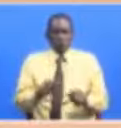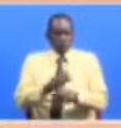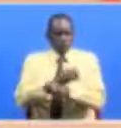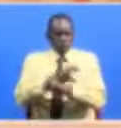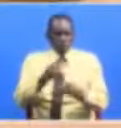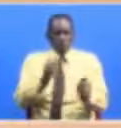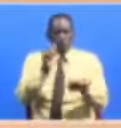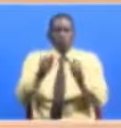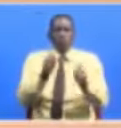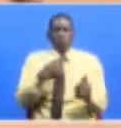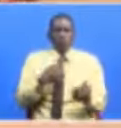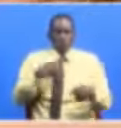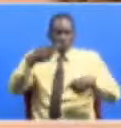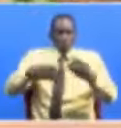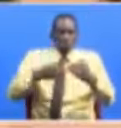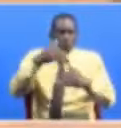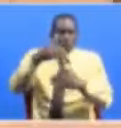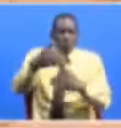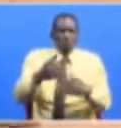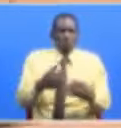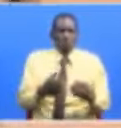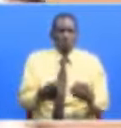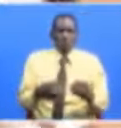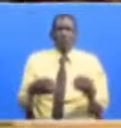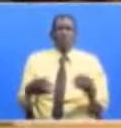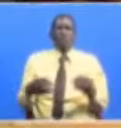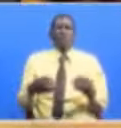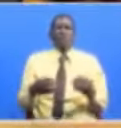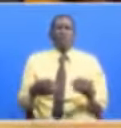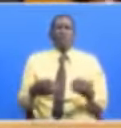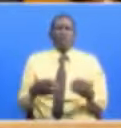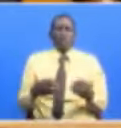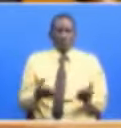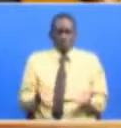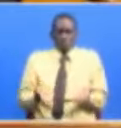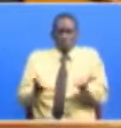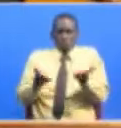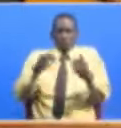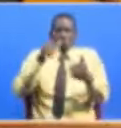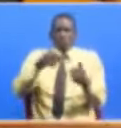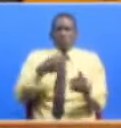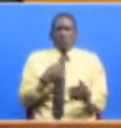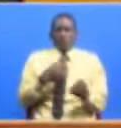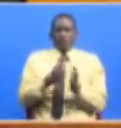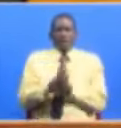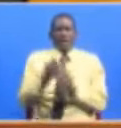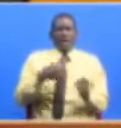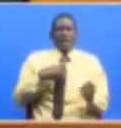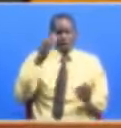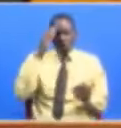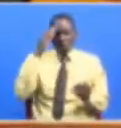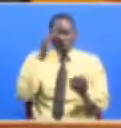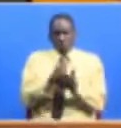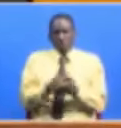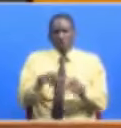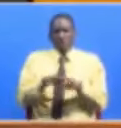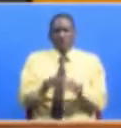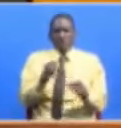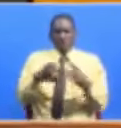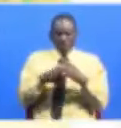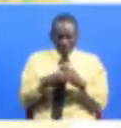nayo kuendelea mbele ni kukusa talanta zile ambazo tuko nazo, and najua kwamba hata kama tumeanza